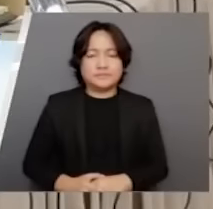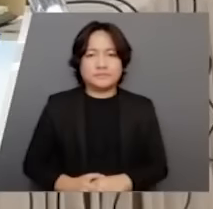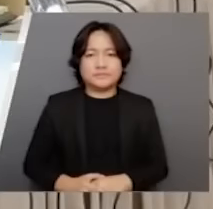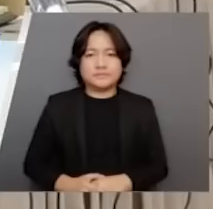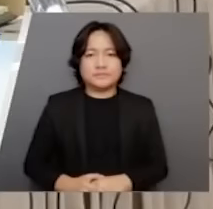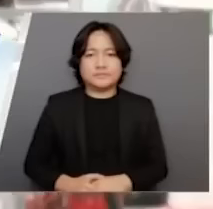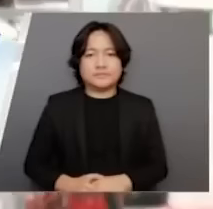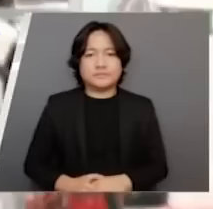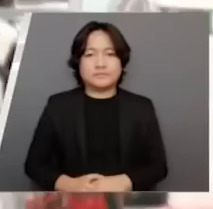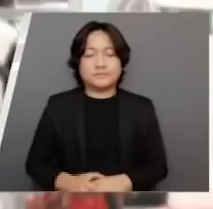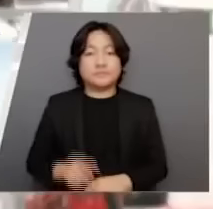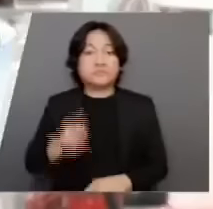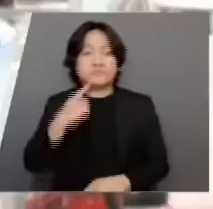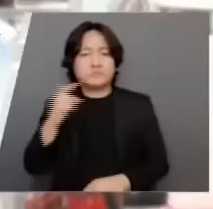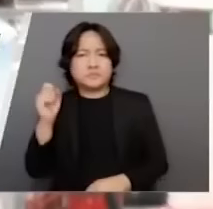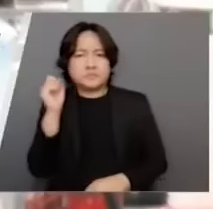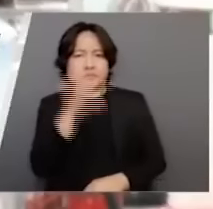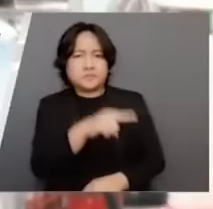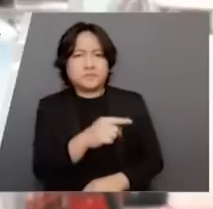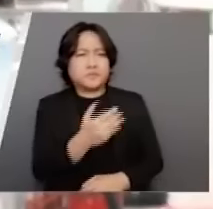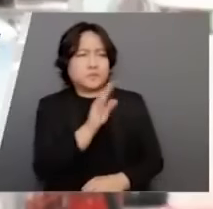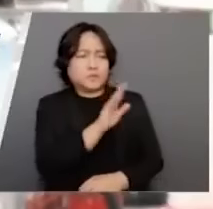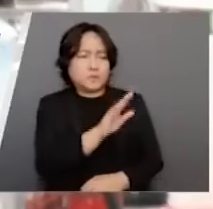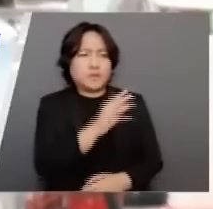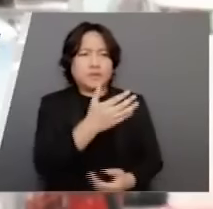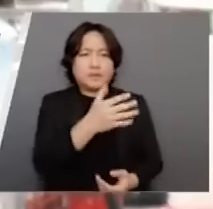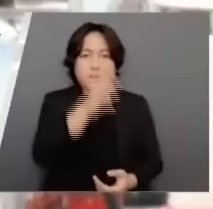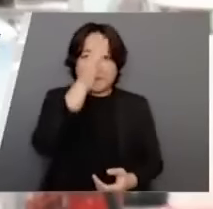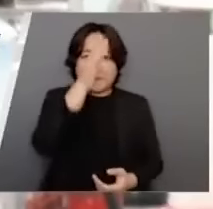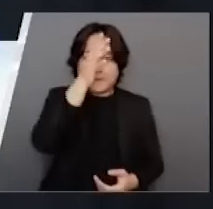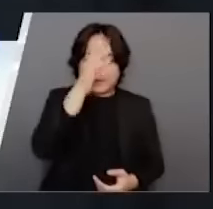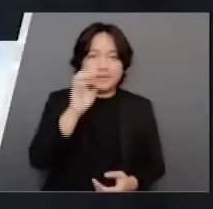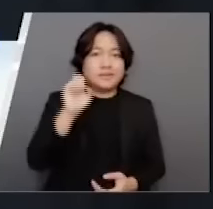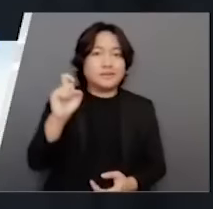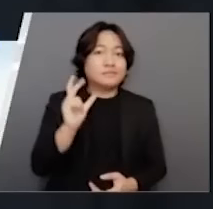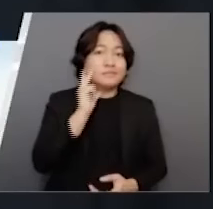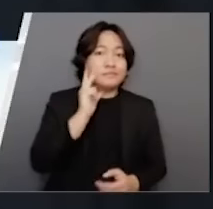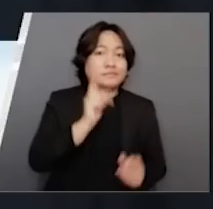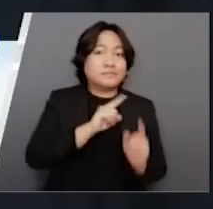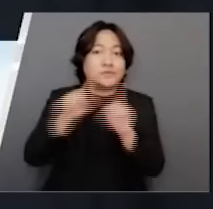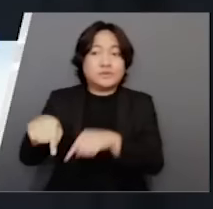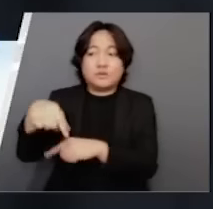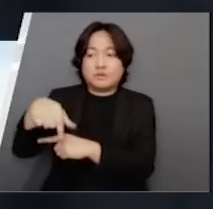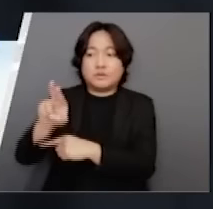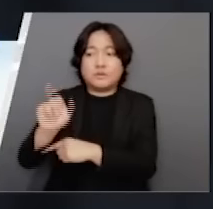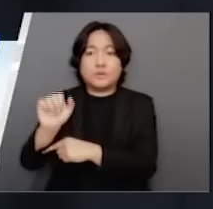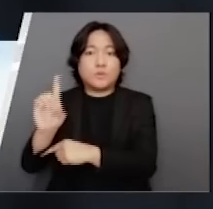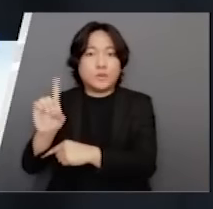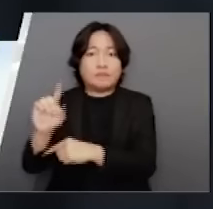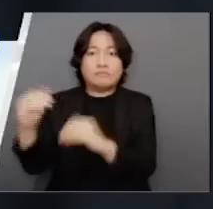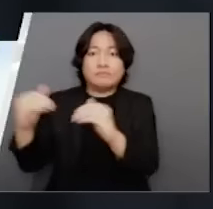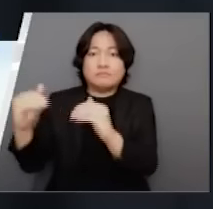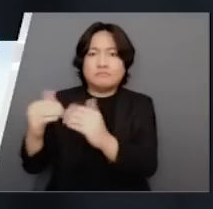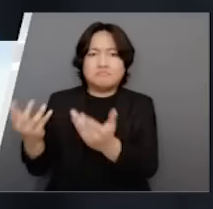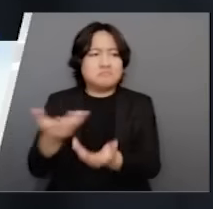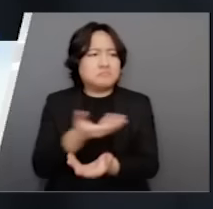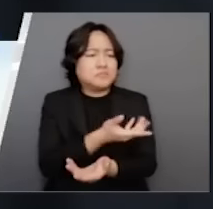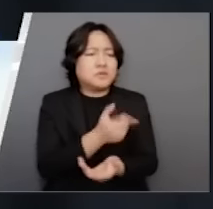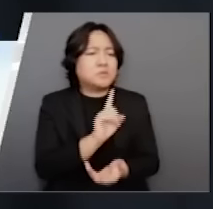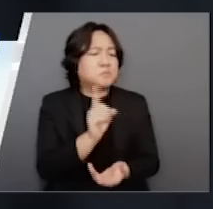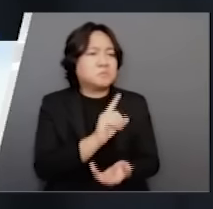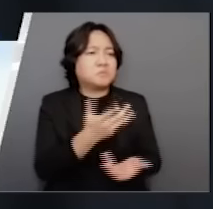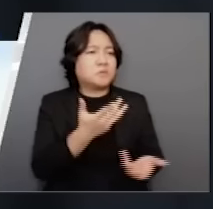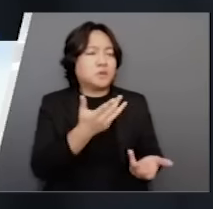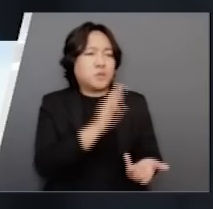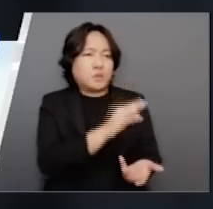sa Qualcomm hearing sa kanyang ama na si dating Pangulong Rodrigo Duterte. I do not expect fairness. It's clearly a